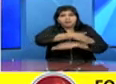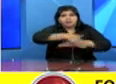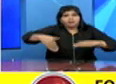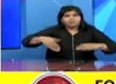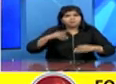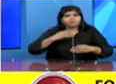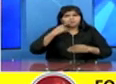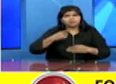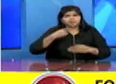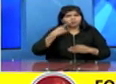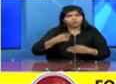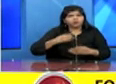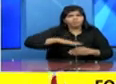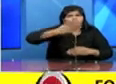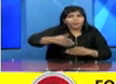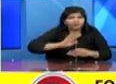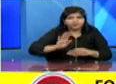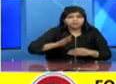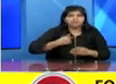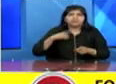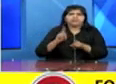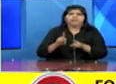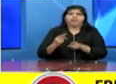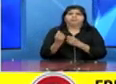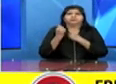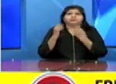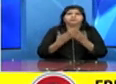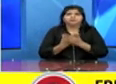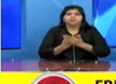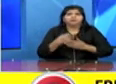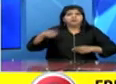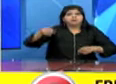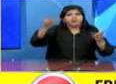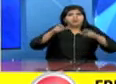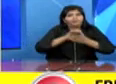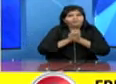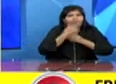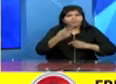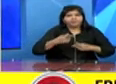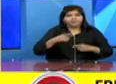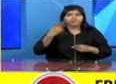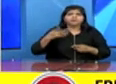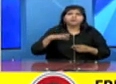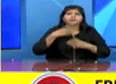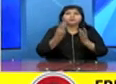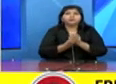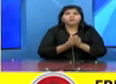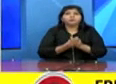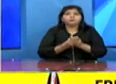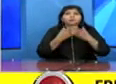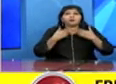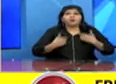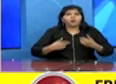का पालन करना ही है। साथियों, मैं ये भी जानता हूं कि कोई कानून नहीं